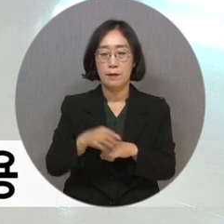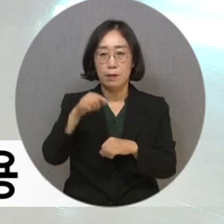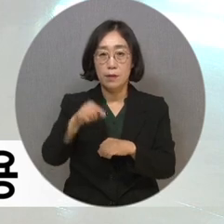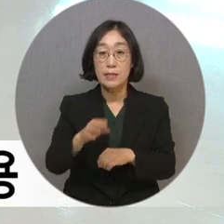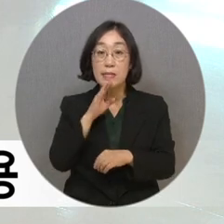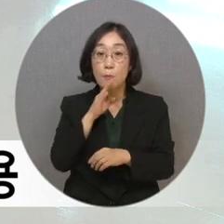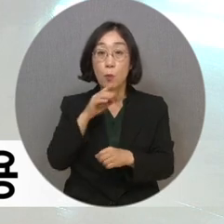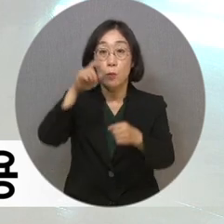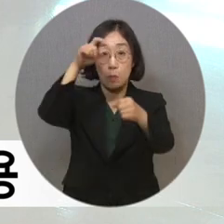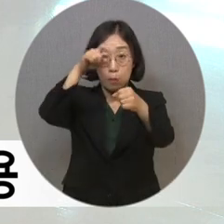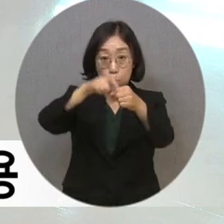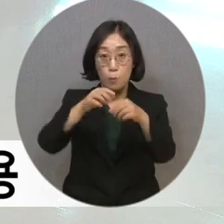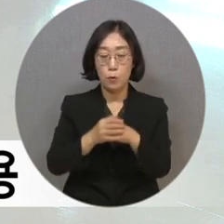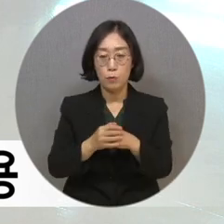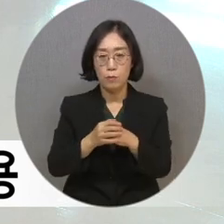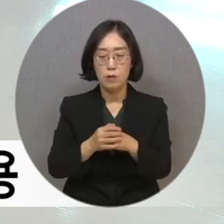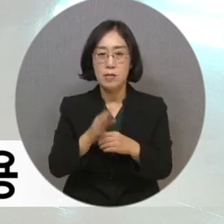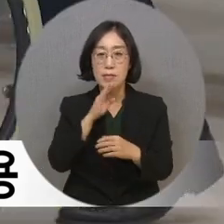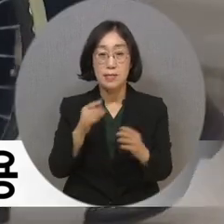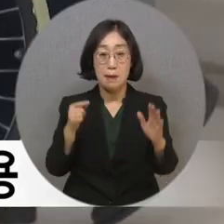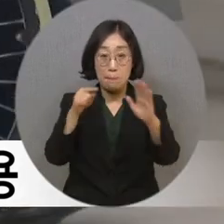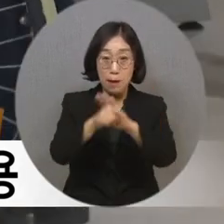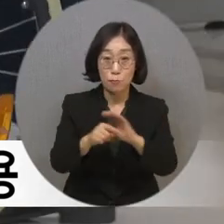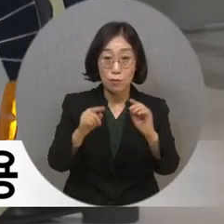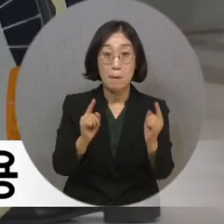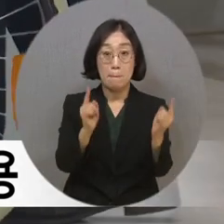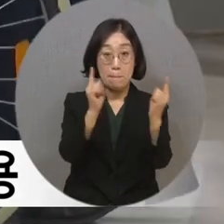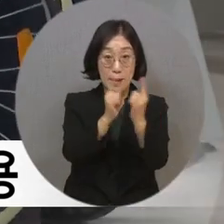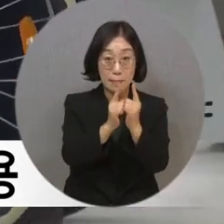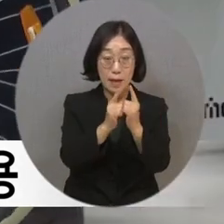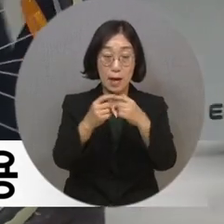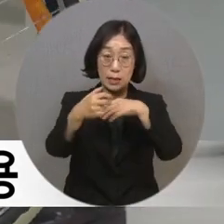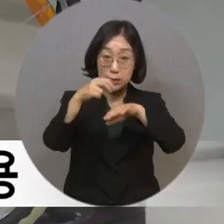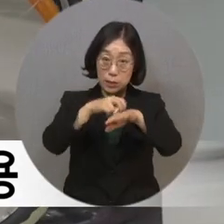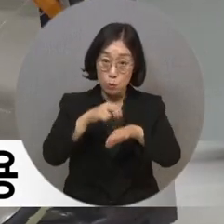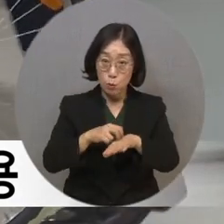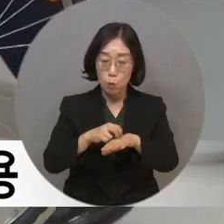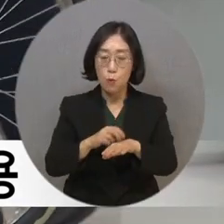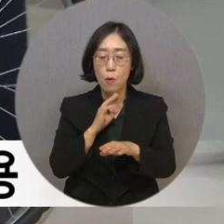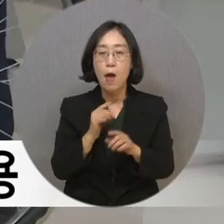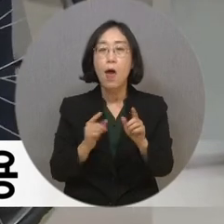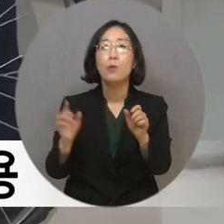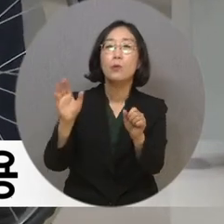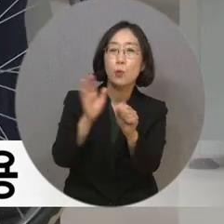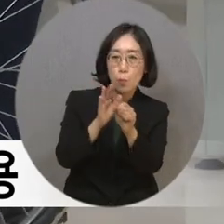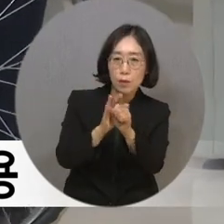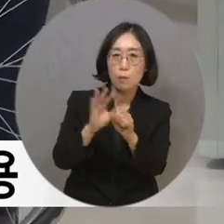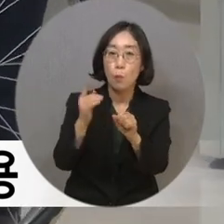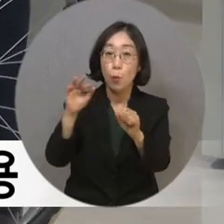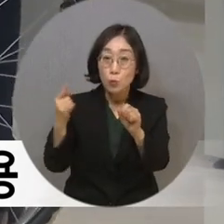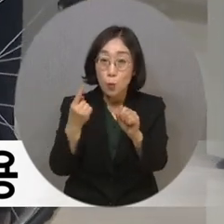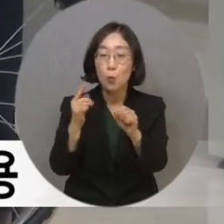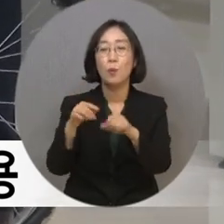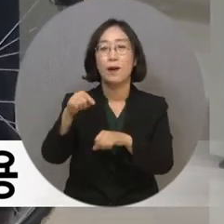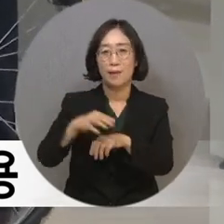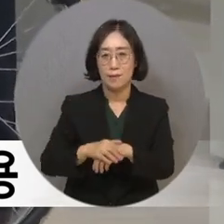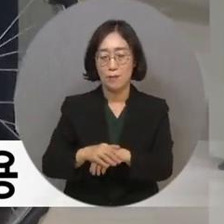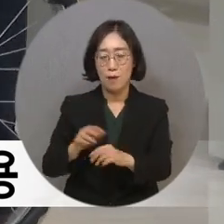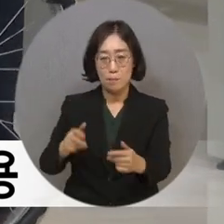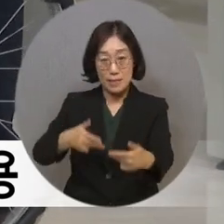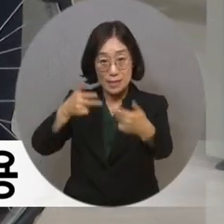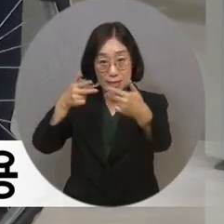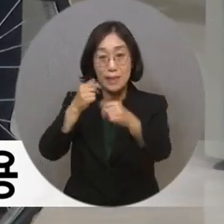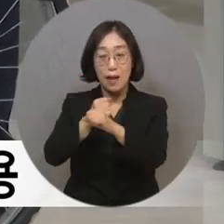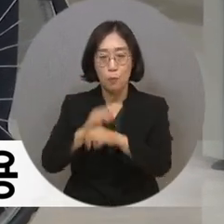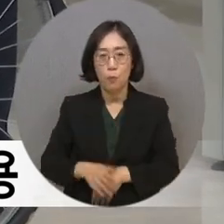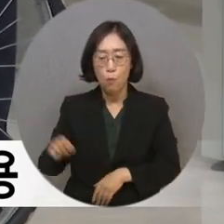기본 방향은 대면 진료의 보조적 수단으로서 비대면 진료를 허용한다는 원칙하에 국민의 의료 접근성 강화와